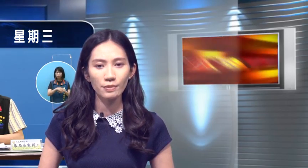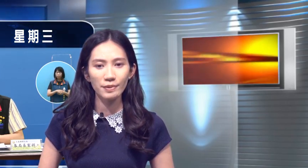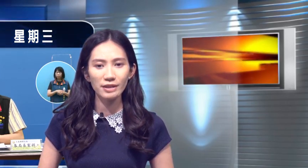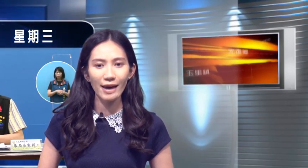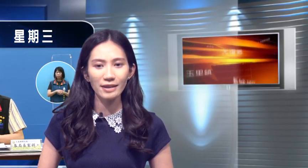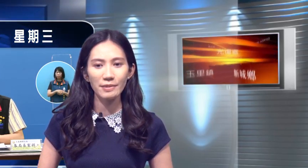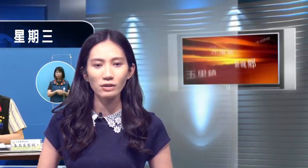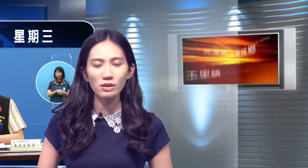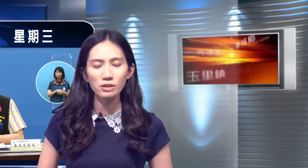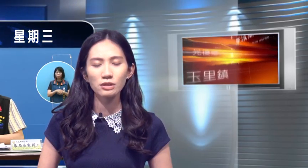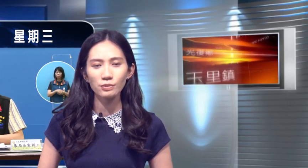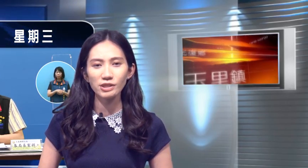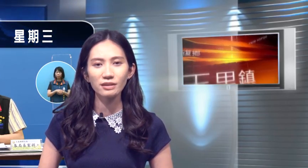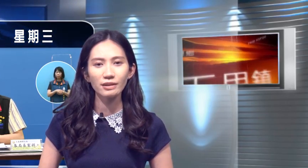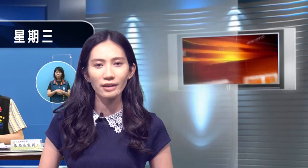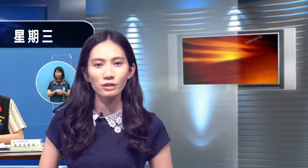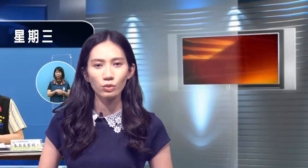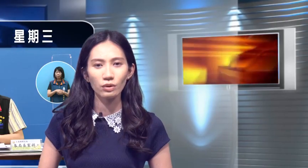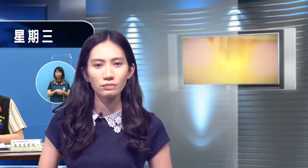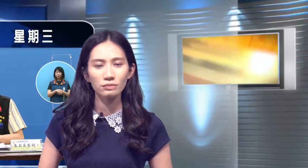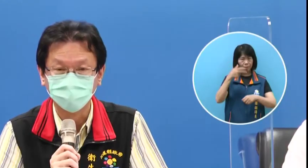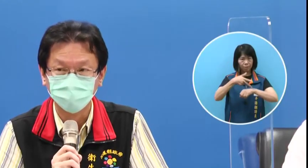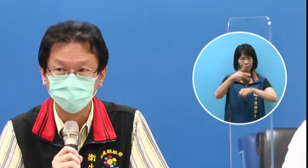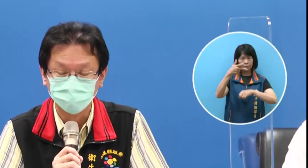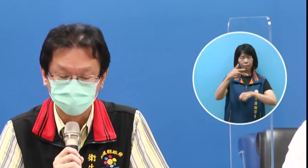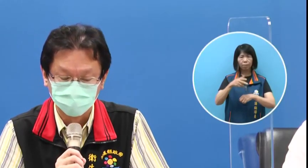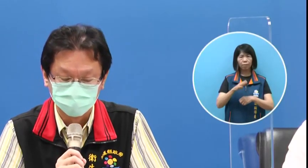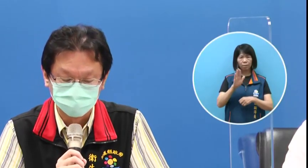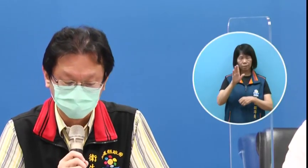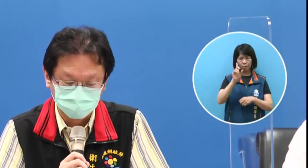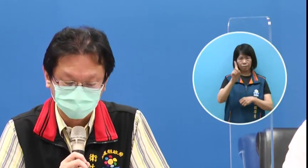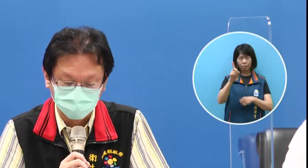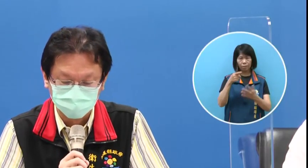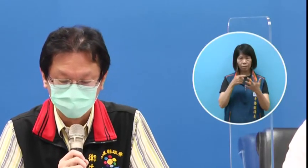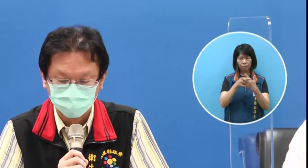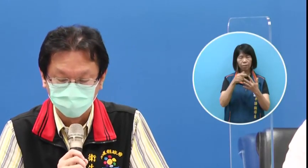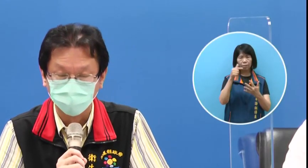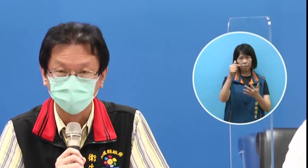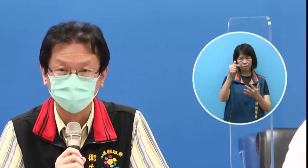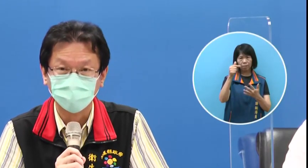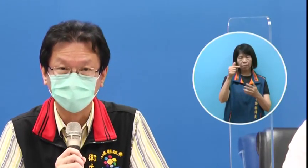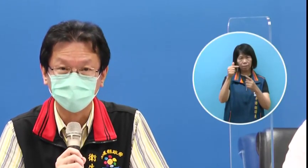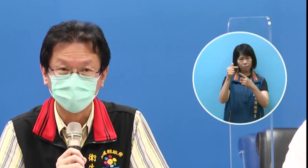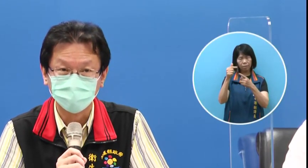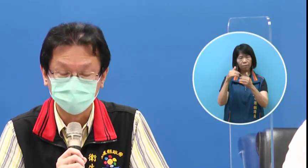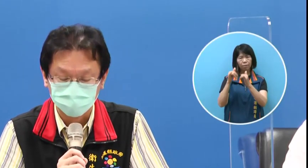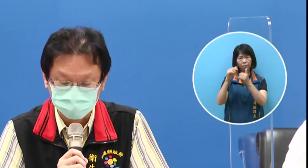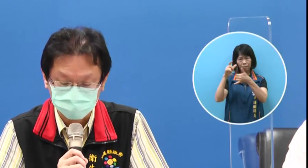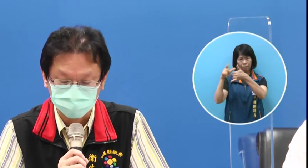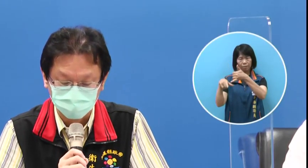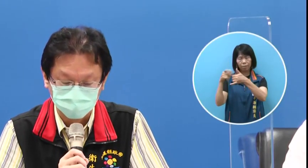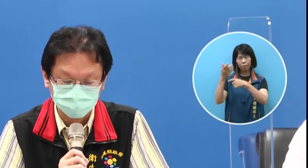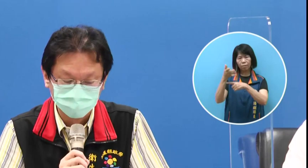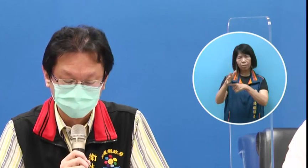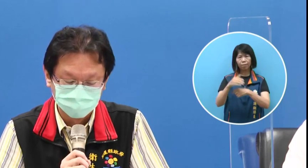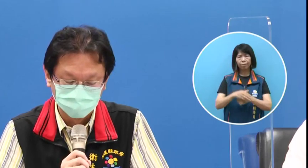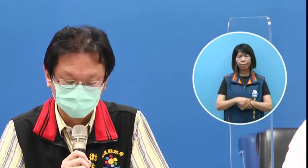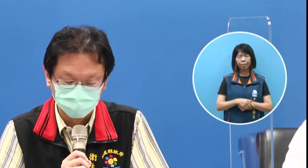绝对比打疫苗造成的不幸来得多。 我们有一个确诊个案，那离世了